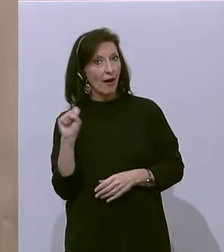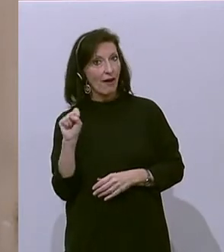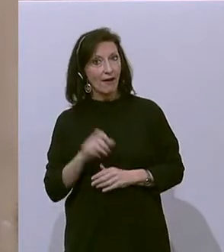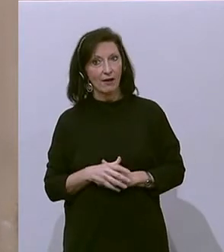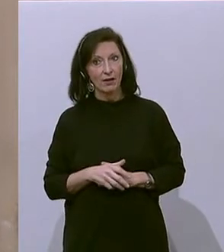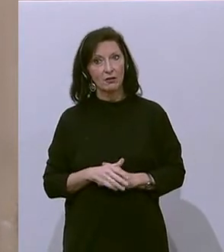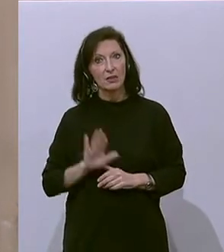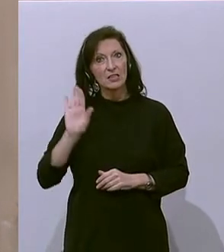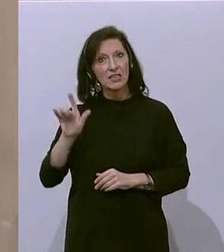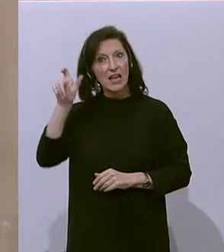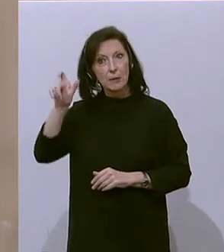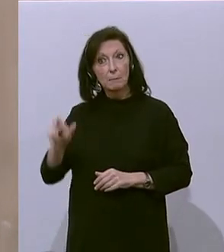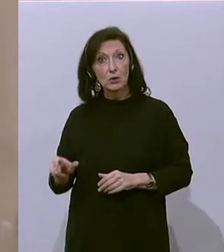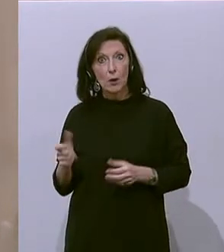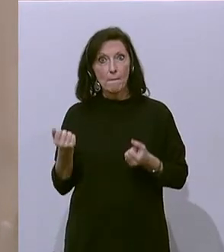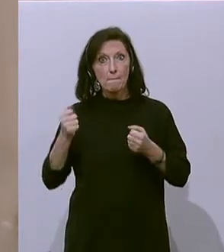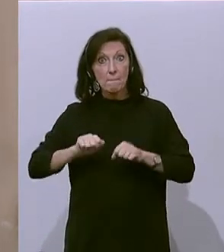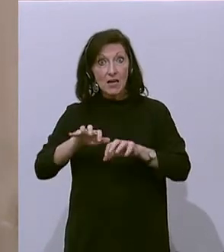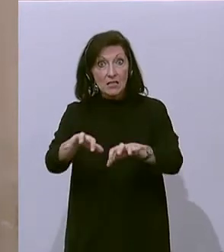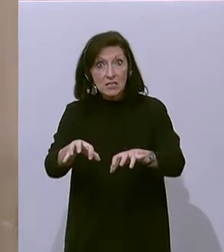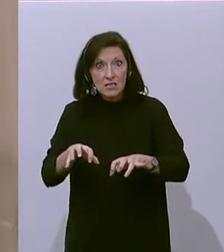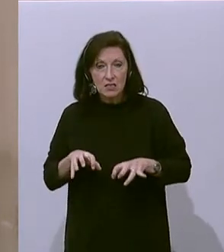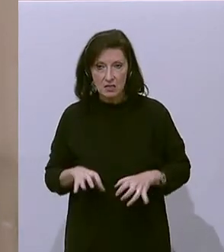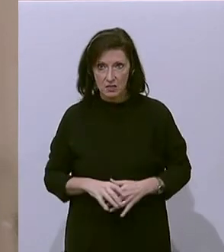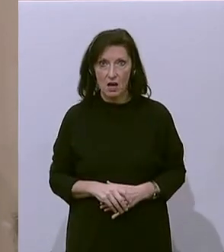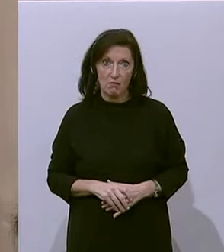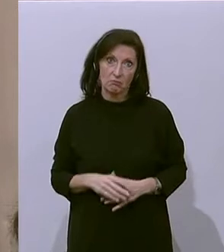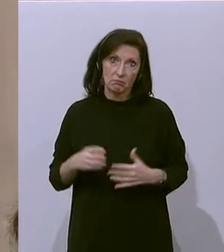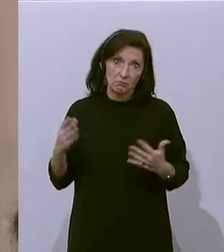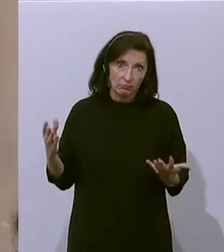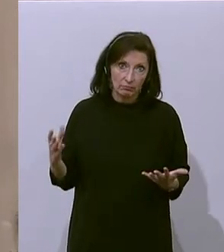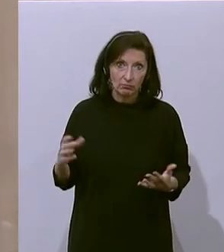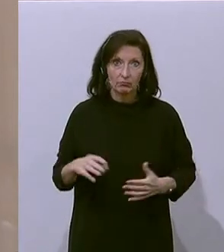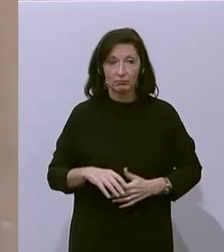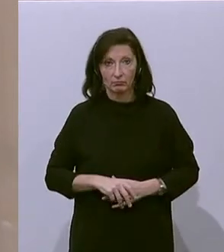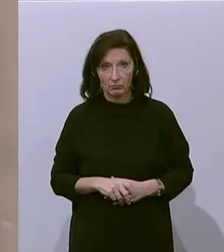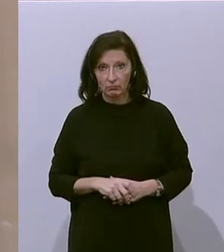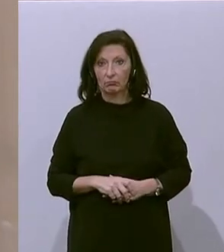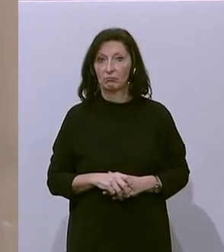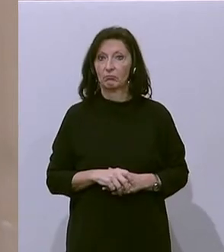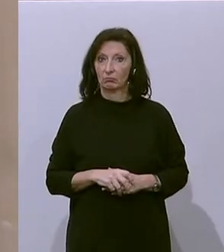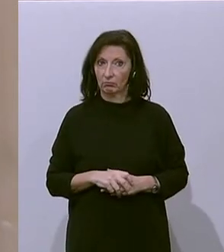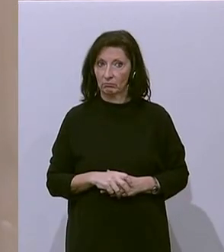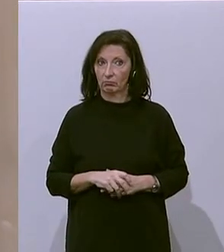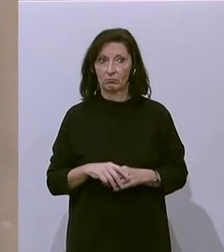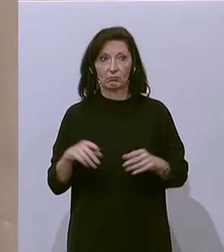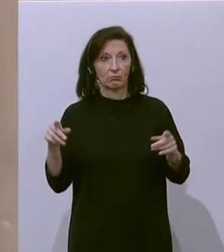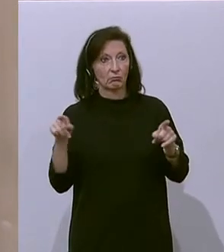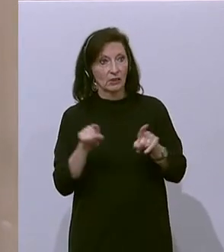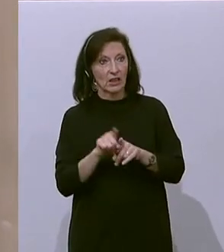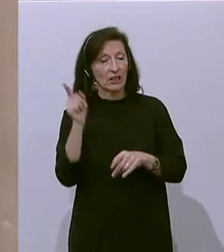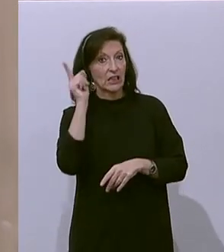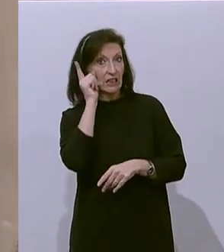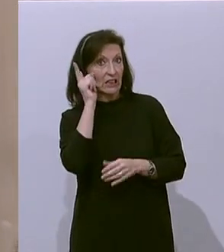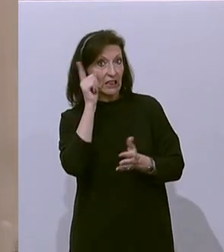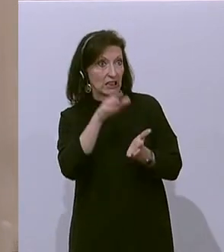seiner persönlichen Machtgier ebenso wenig wie offenbar wie die Impulse beim Benutzen seines